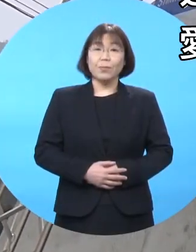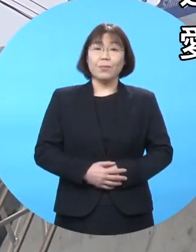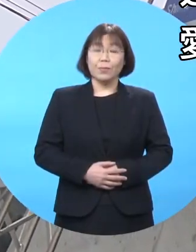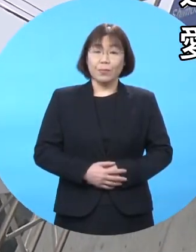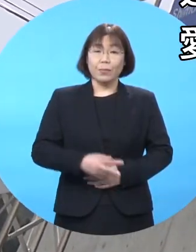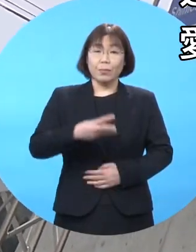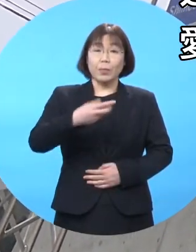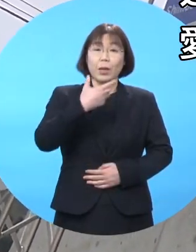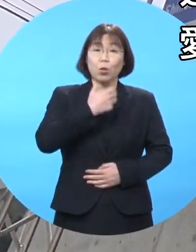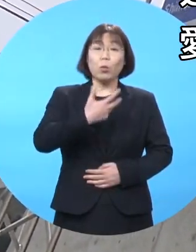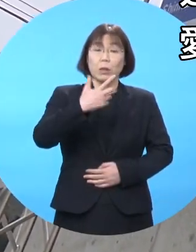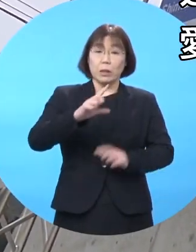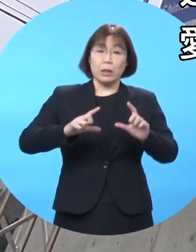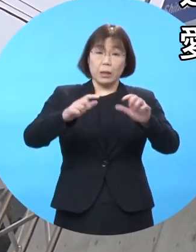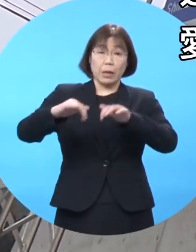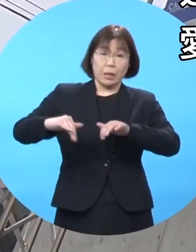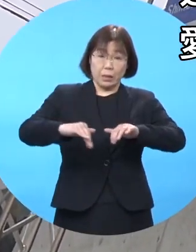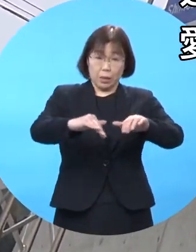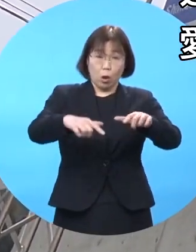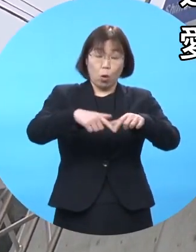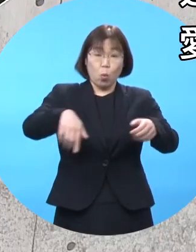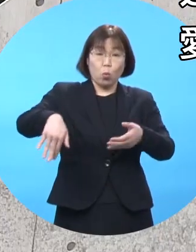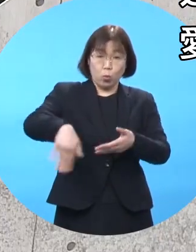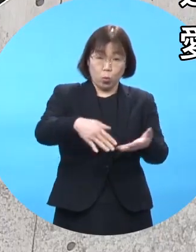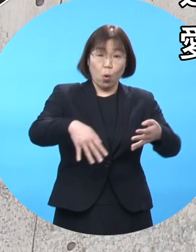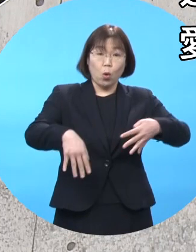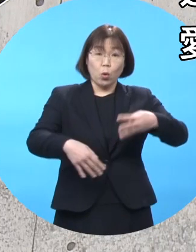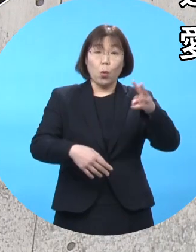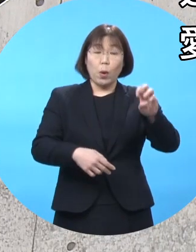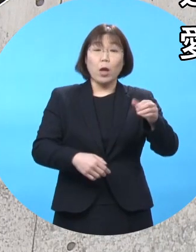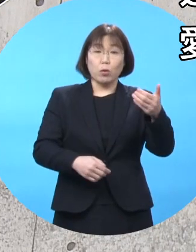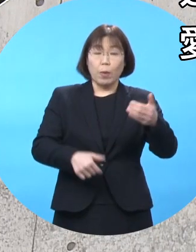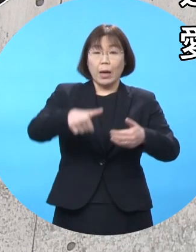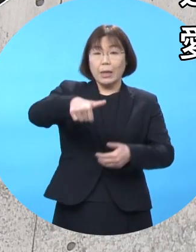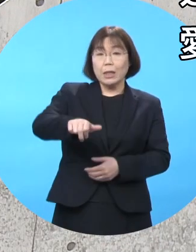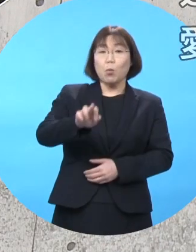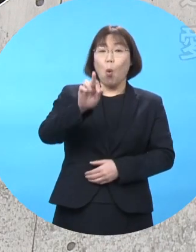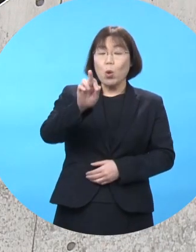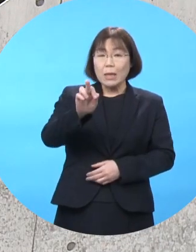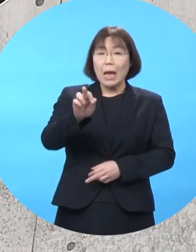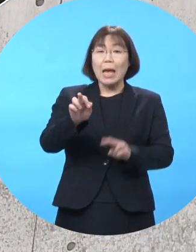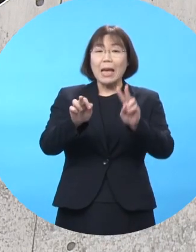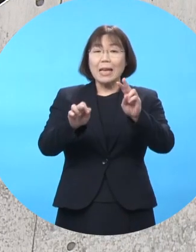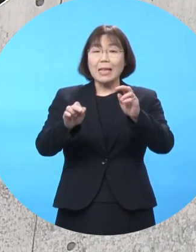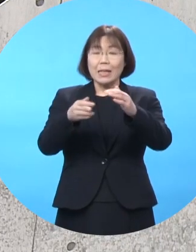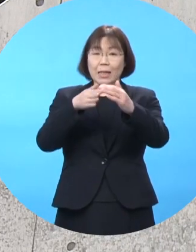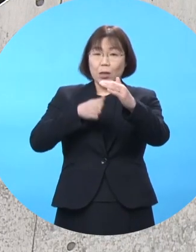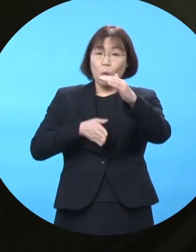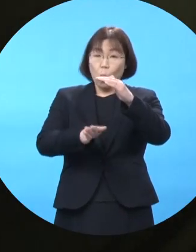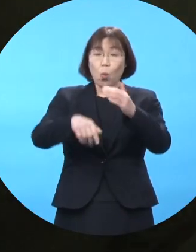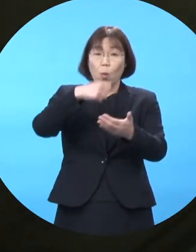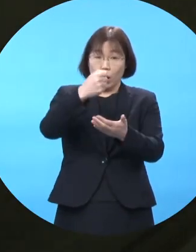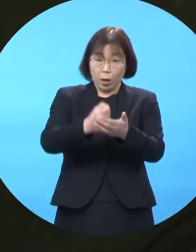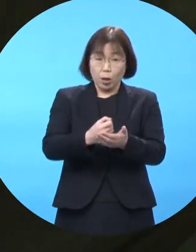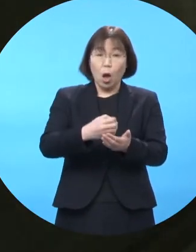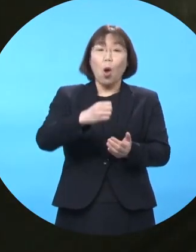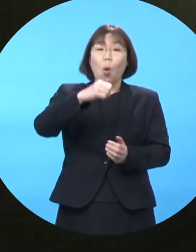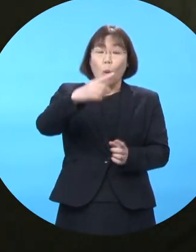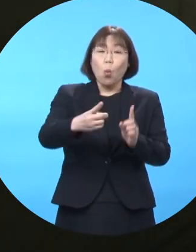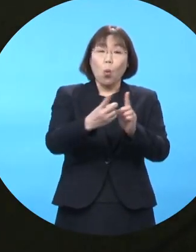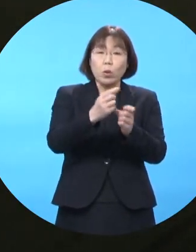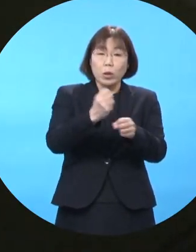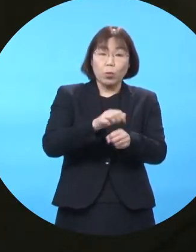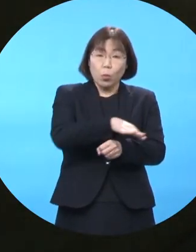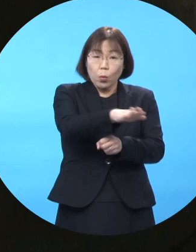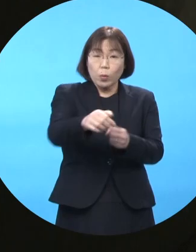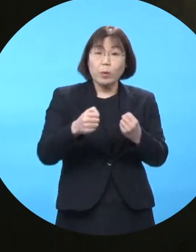三好市東祖谷の国道439号下瀬2号トンネルが完成し、落合工区の全線が開通